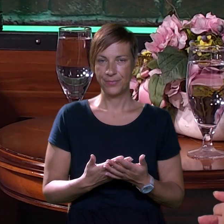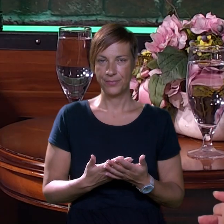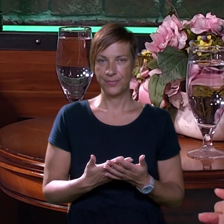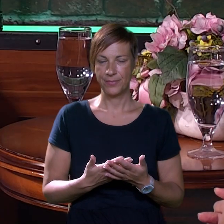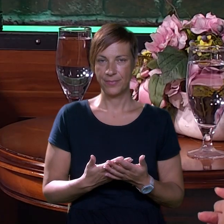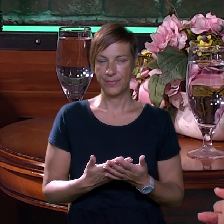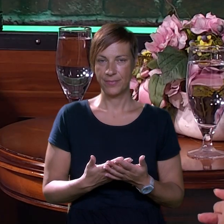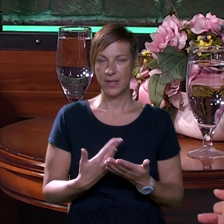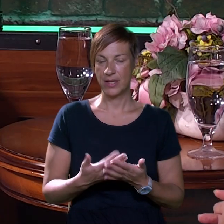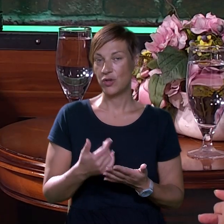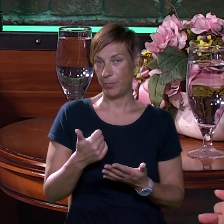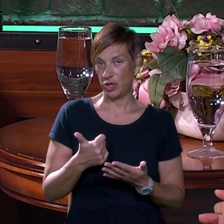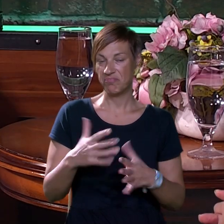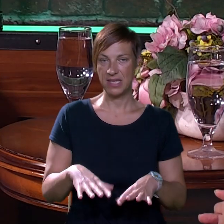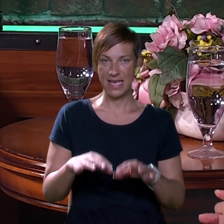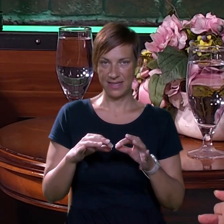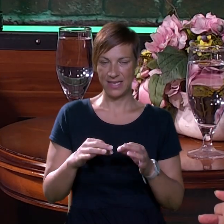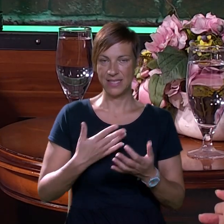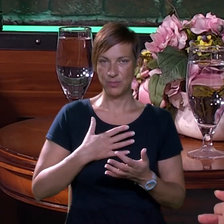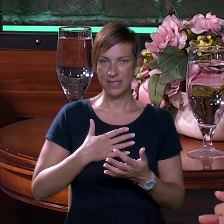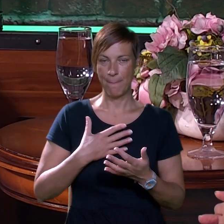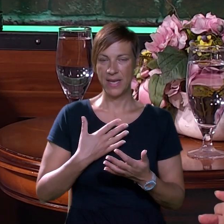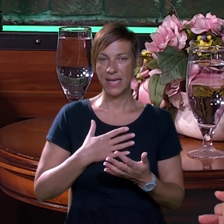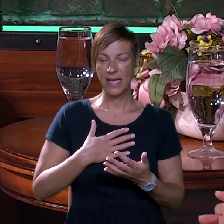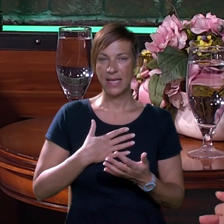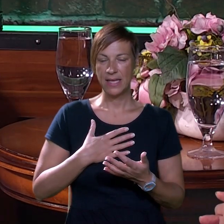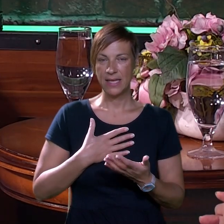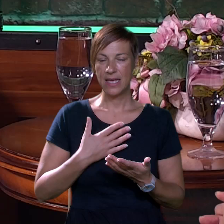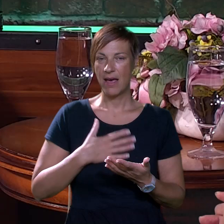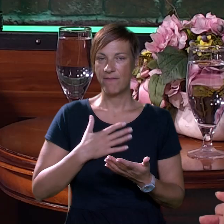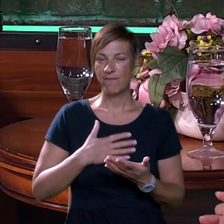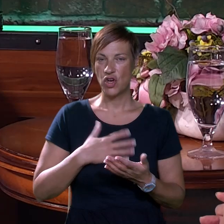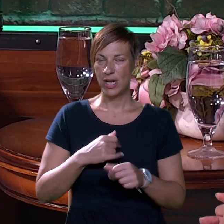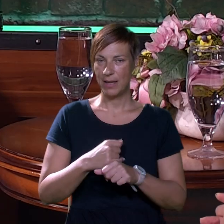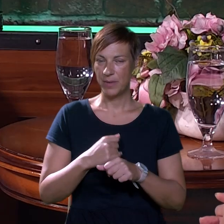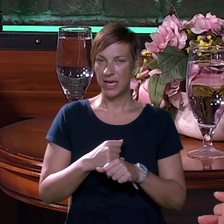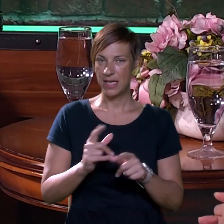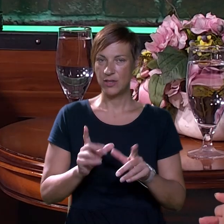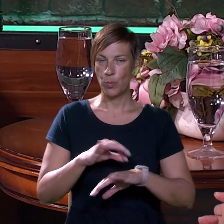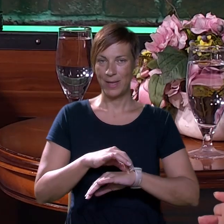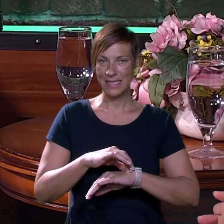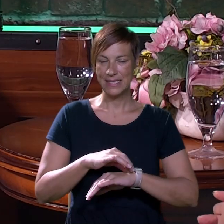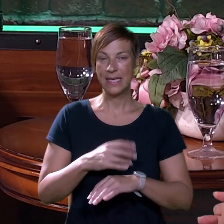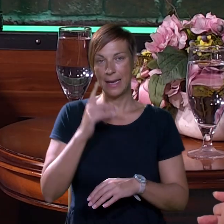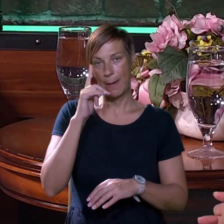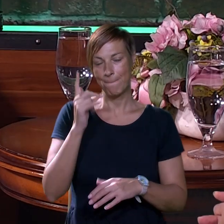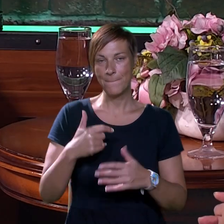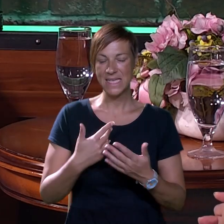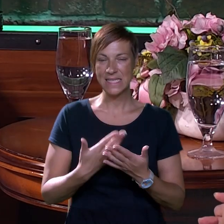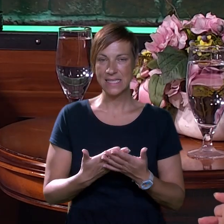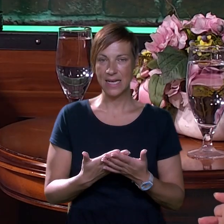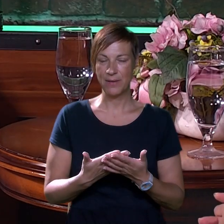Pa, to je bio jedini izbor. Ja svoj posao zaista jako volim. Mislim da